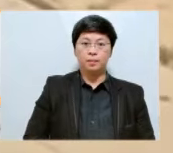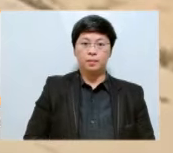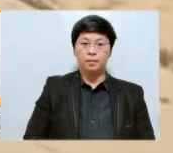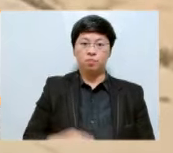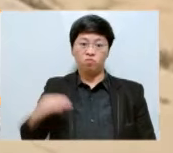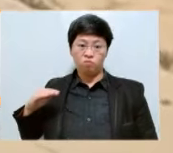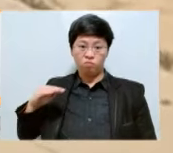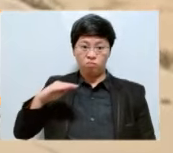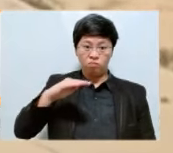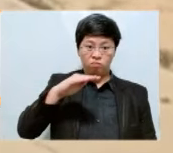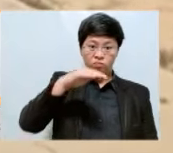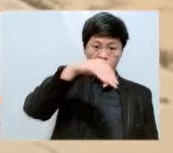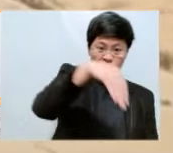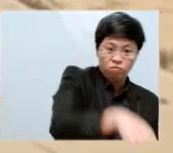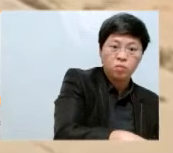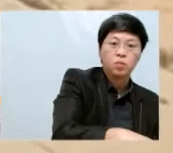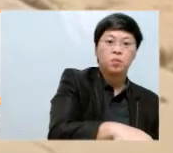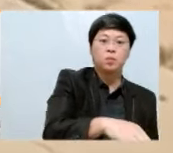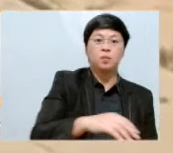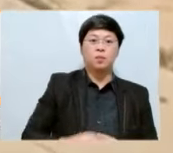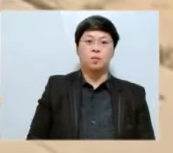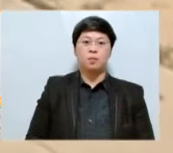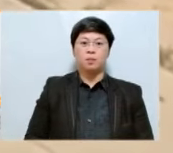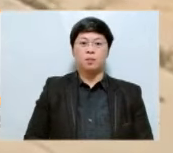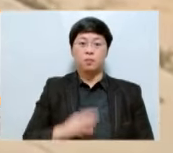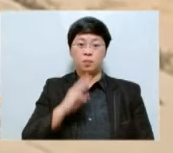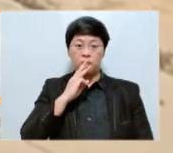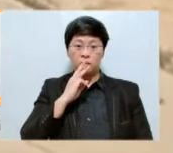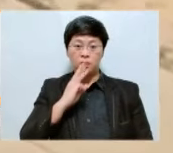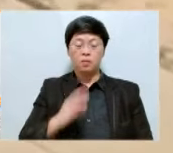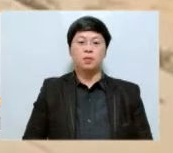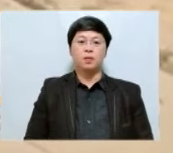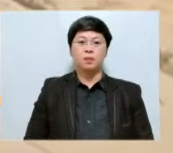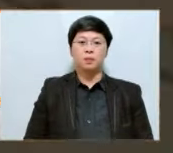nagdire-diretso ang isang SUV hanggang sa tuluyang nahulog sa tubig.